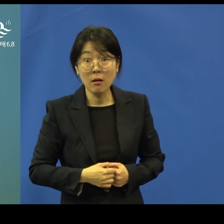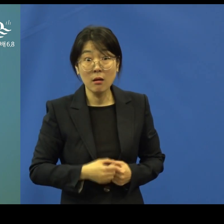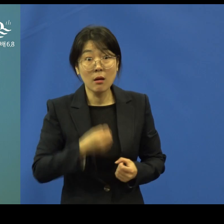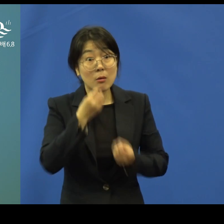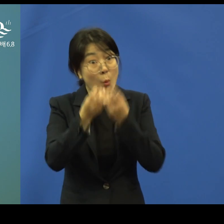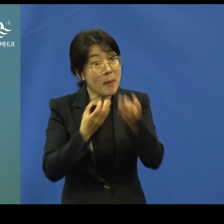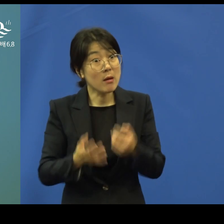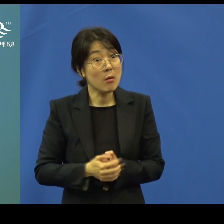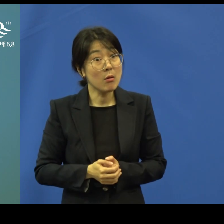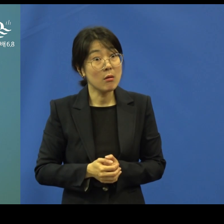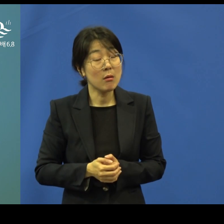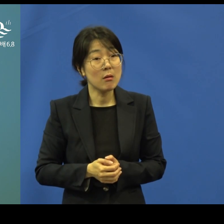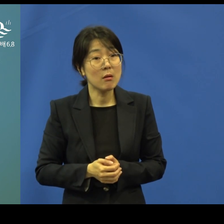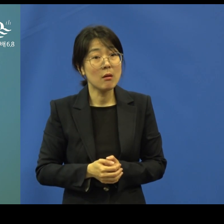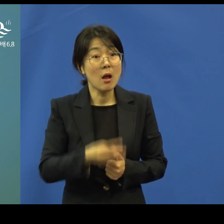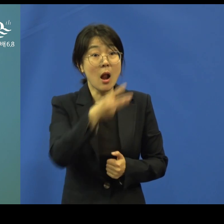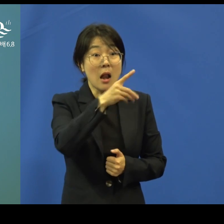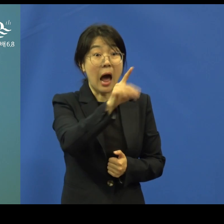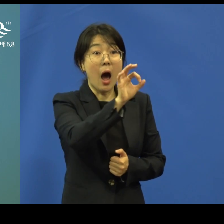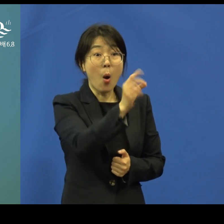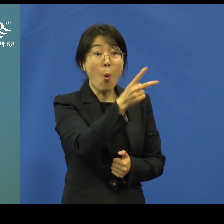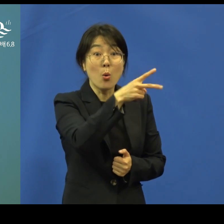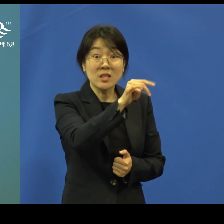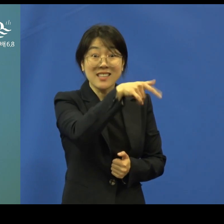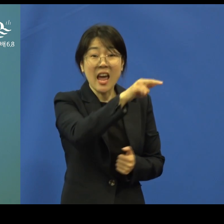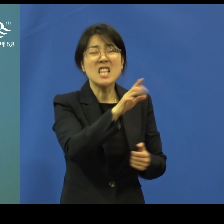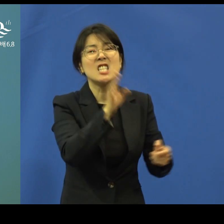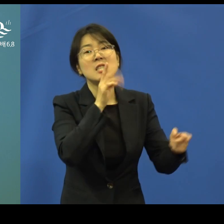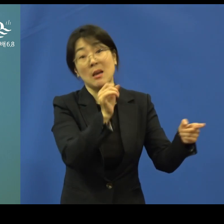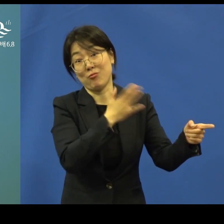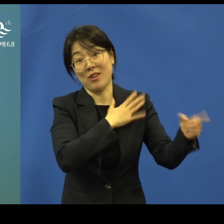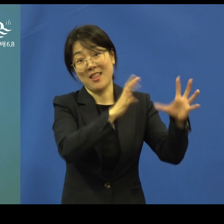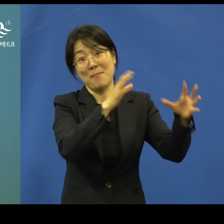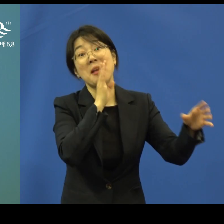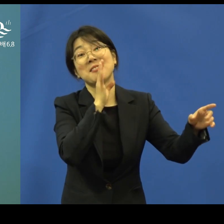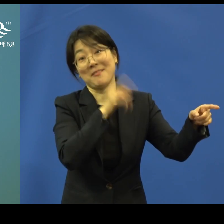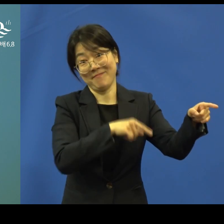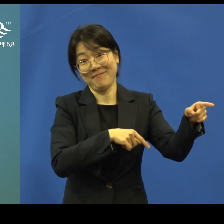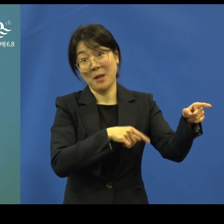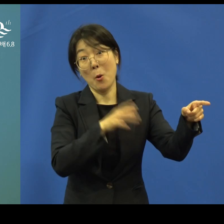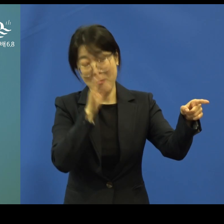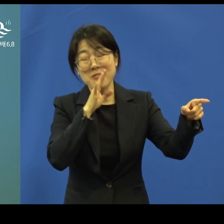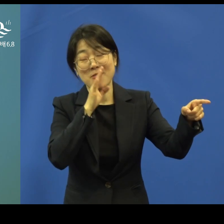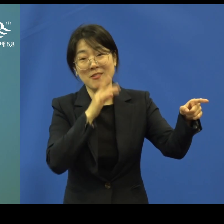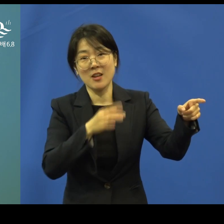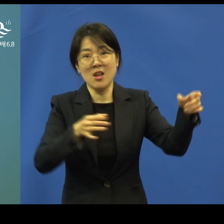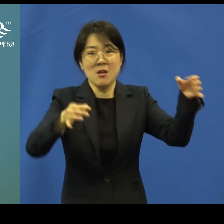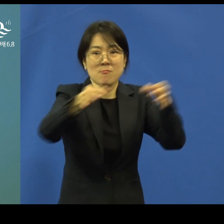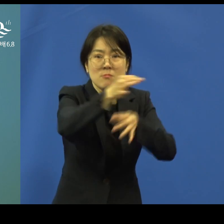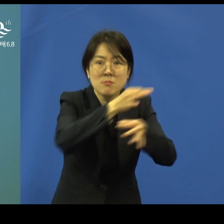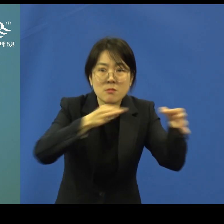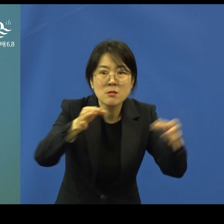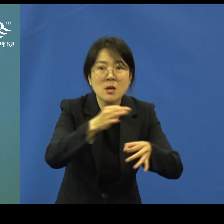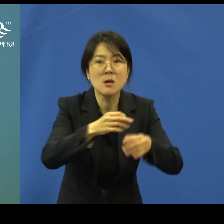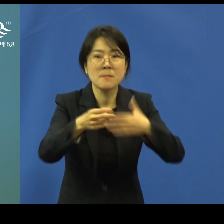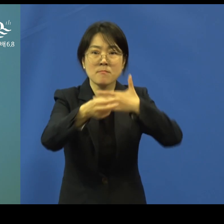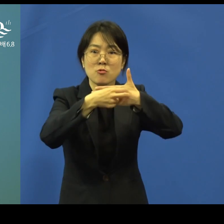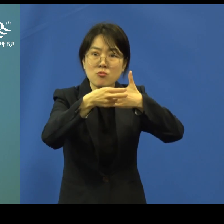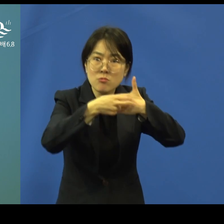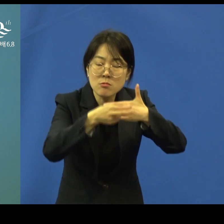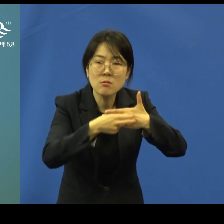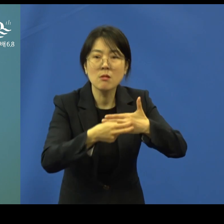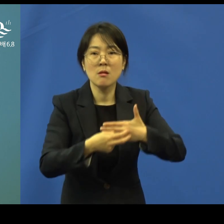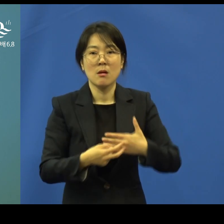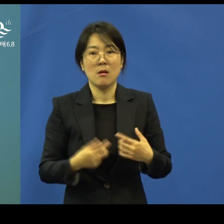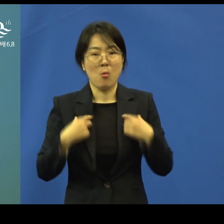실제로 라우디게아 교회는 물질적으로 부유한 도시였습니다. 이 라우디게아 도시 자체가 금융, 패션, 의료 이런